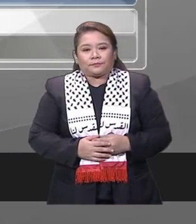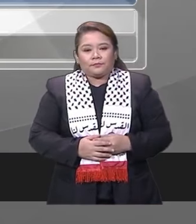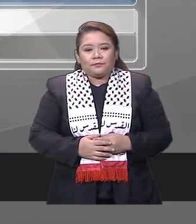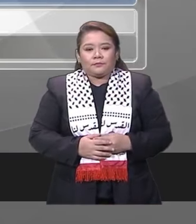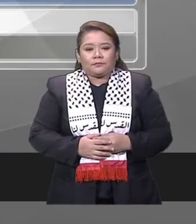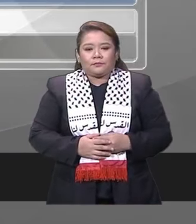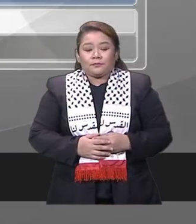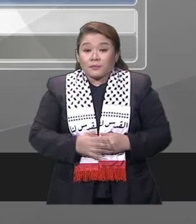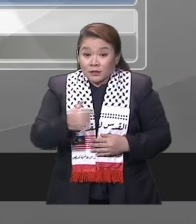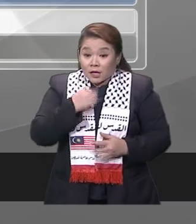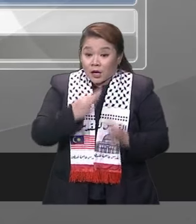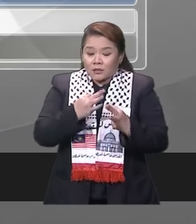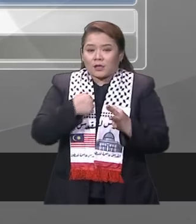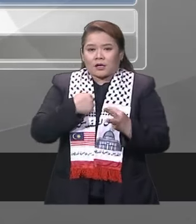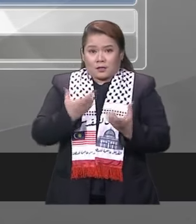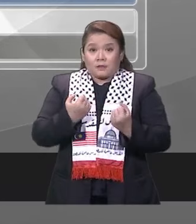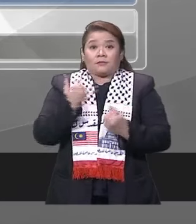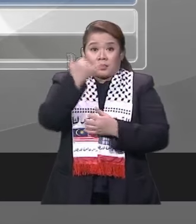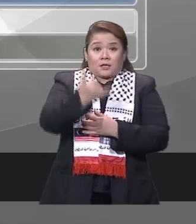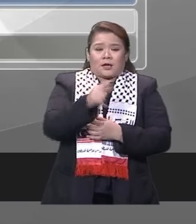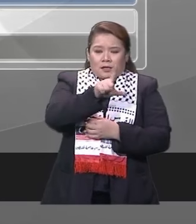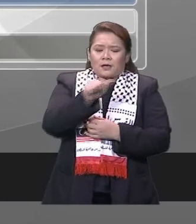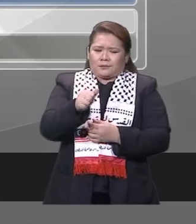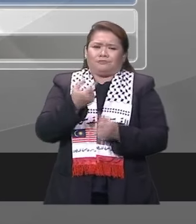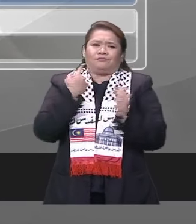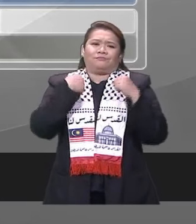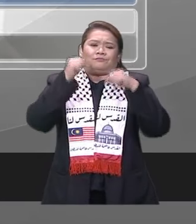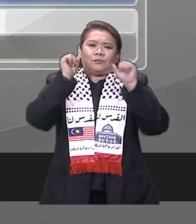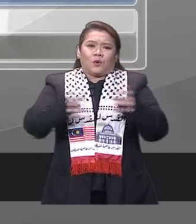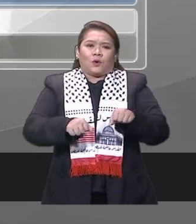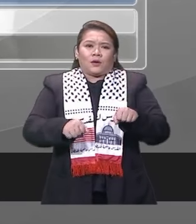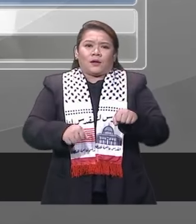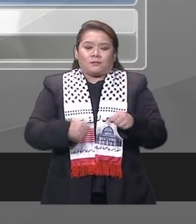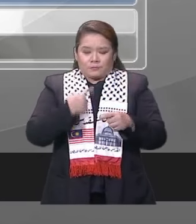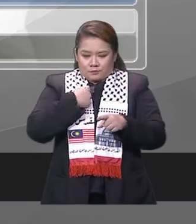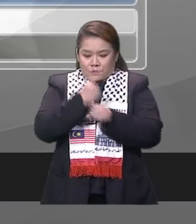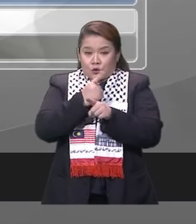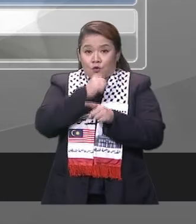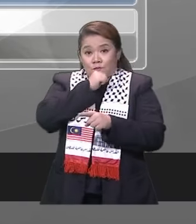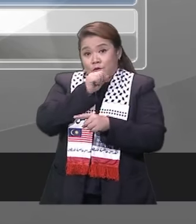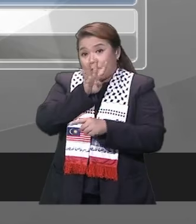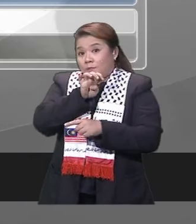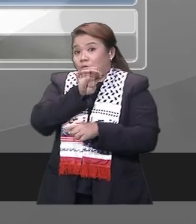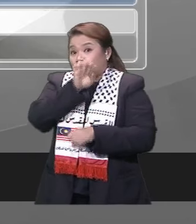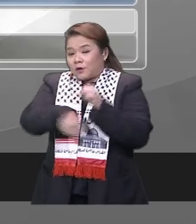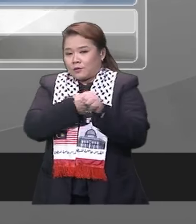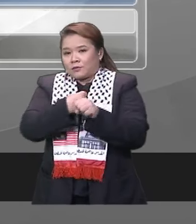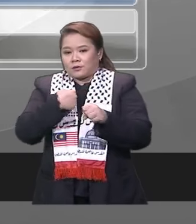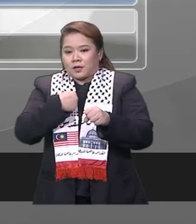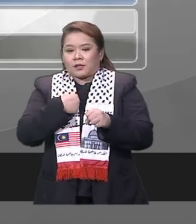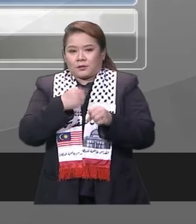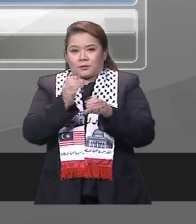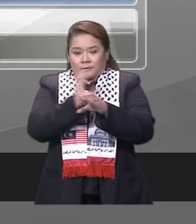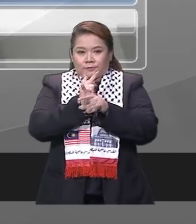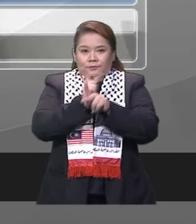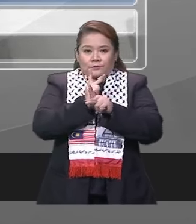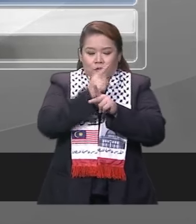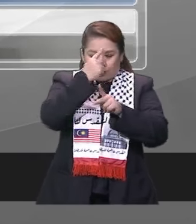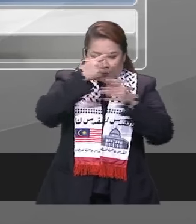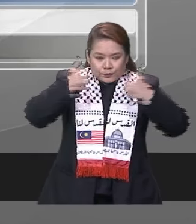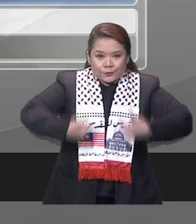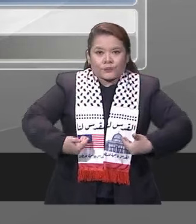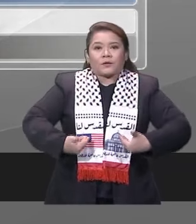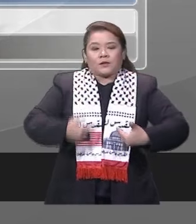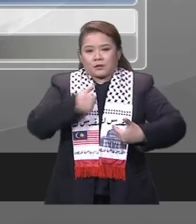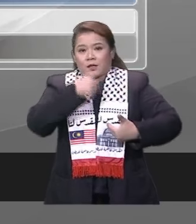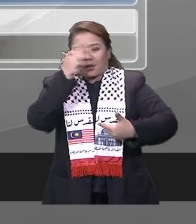Honestly speaking lah, if I want to go to LA, of course I can. Even though 40 years old, but I take my body, I taking care of my body really well. I know the